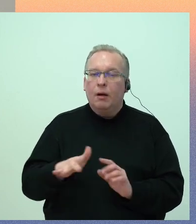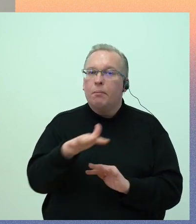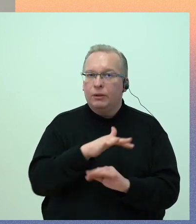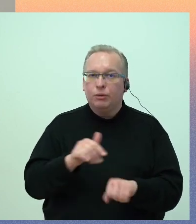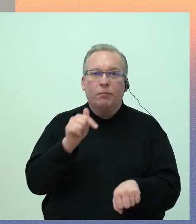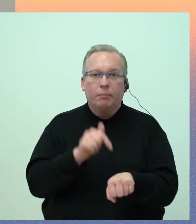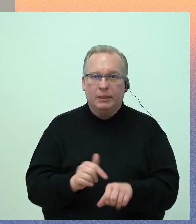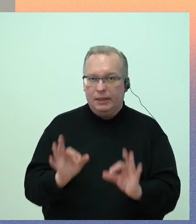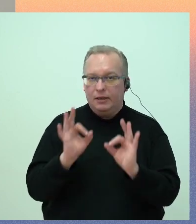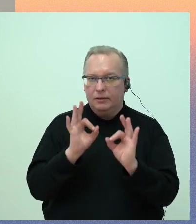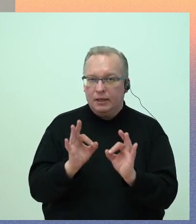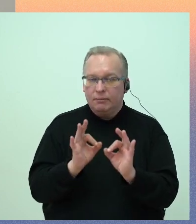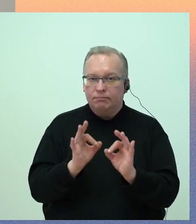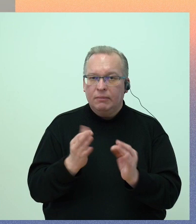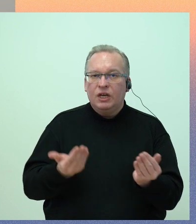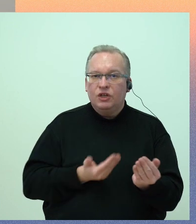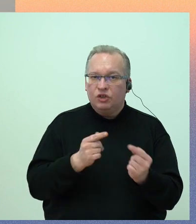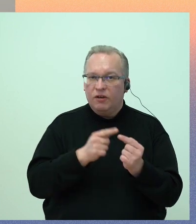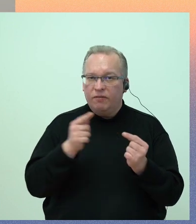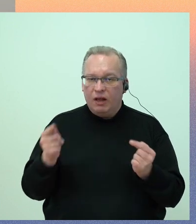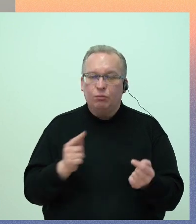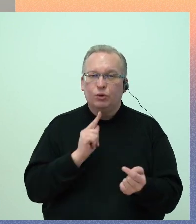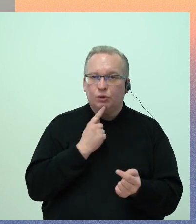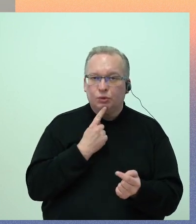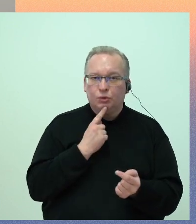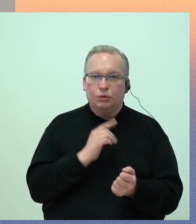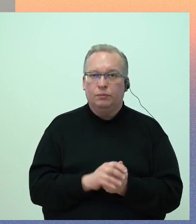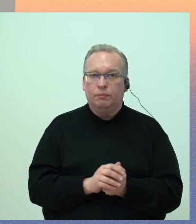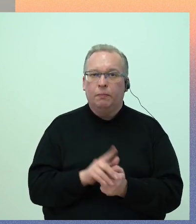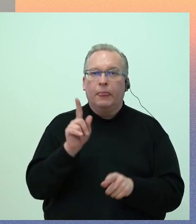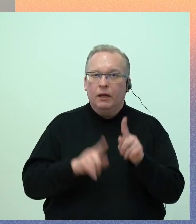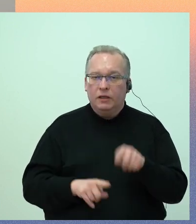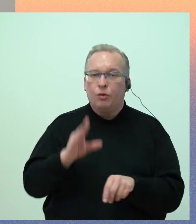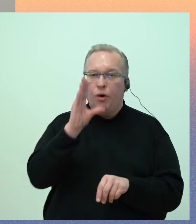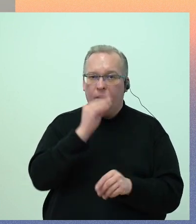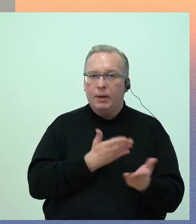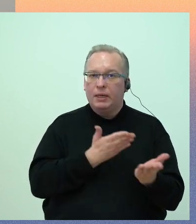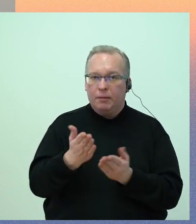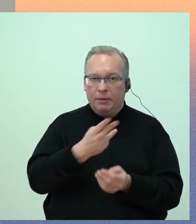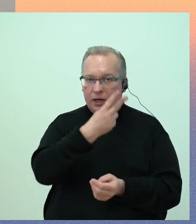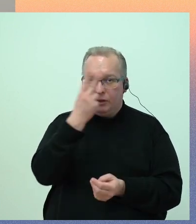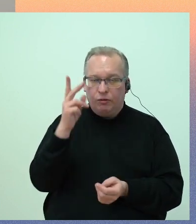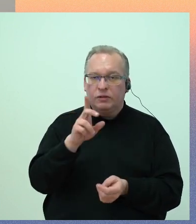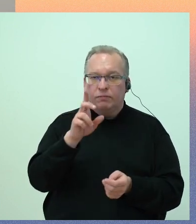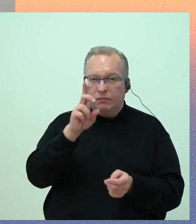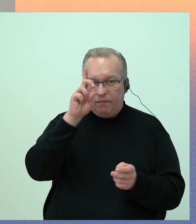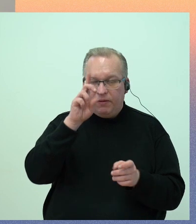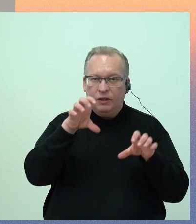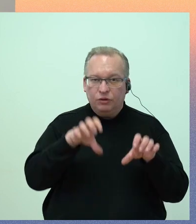Bendruomenė patyrė tikrai išgyveno labai sunkių laikų. Ir jeigu galėčiau kreiptis į Lietuvos valdžios